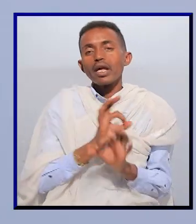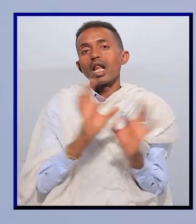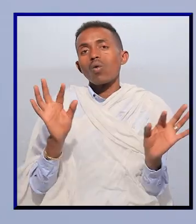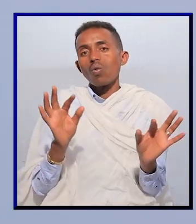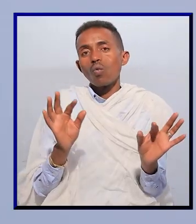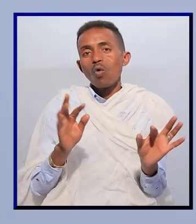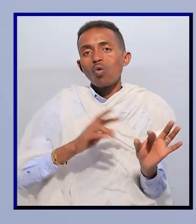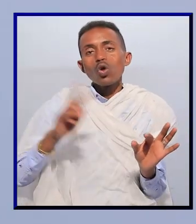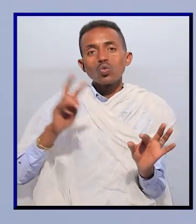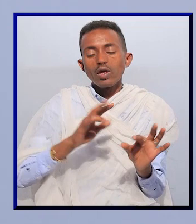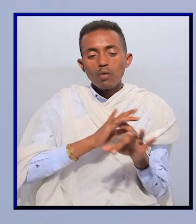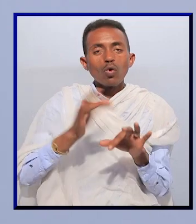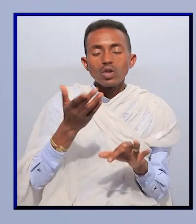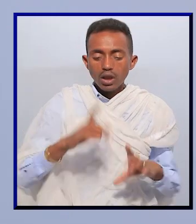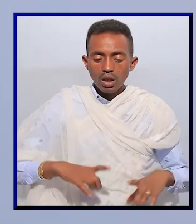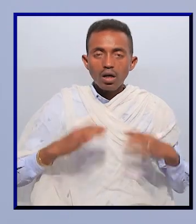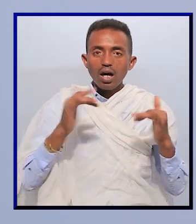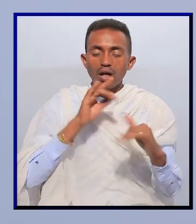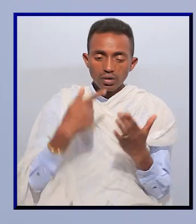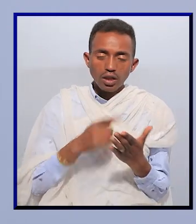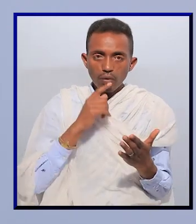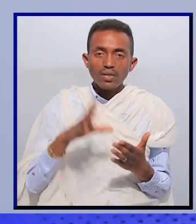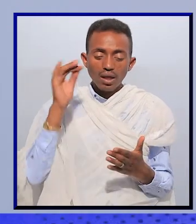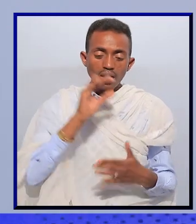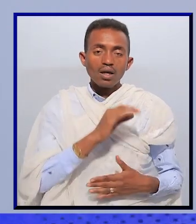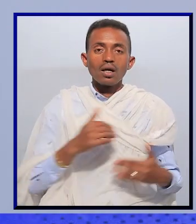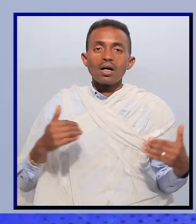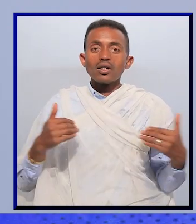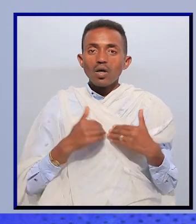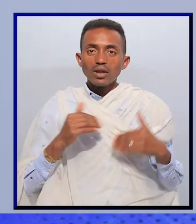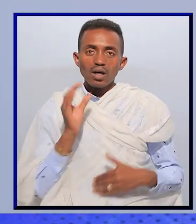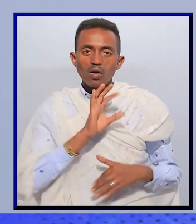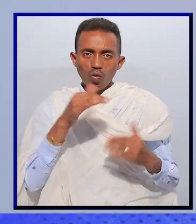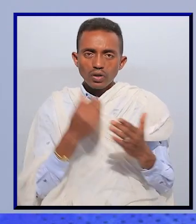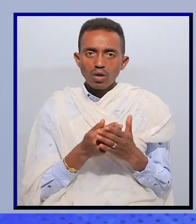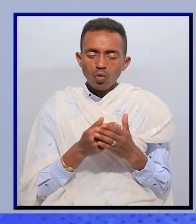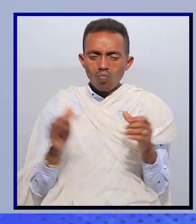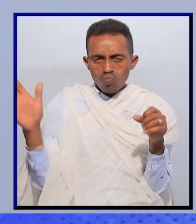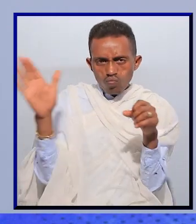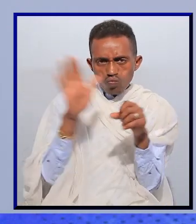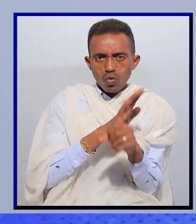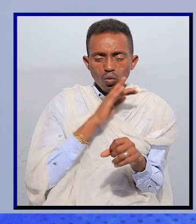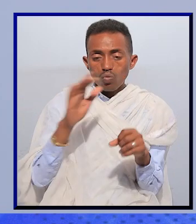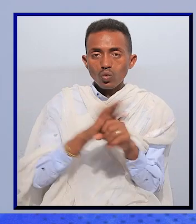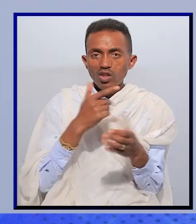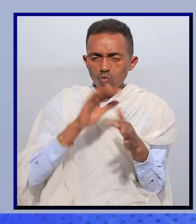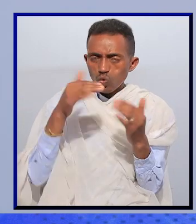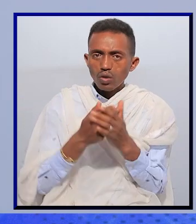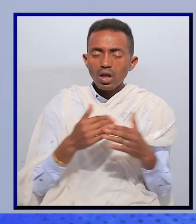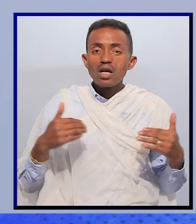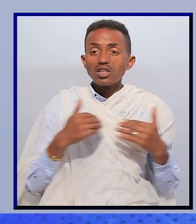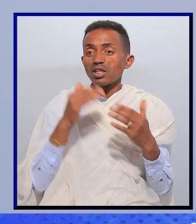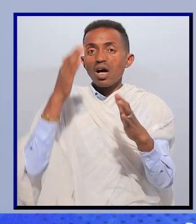እንስሳዊ ባህሪያችን ከእንስሳት ነው ሙሉ በሙሉ የምንወስደው። እንስሳት ግን ይሄን አይፈጽሙም፣ ግብረ ሰዶማዊነትን ነገር አይፈጽሙም። ስለዚህ እኛ